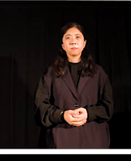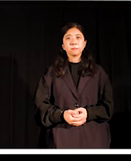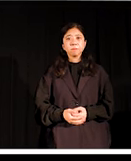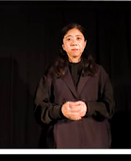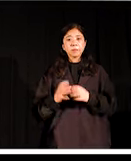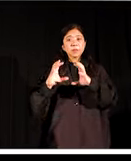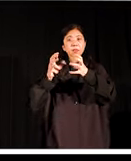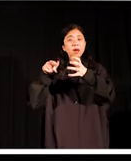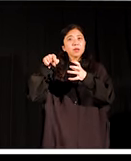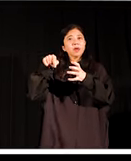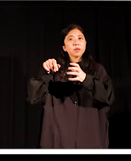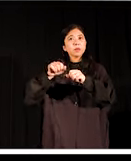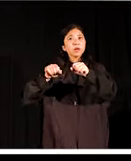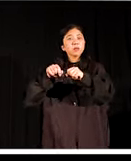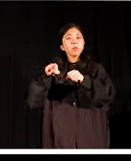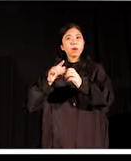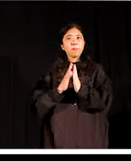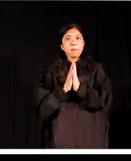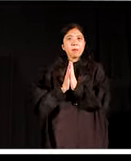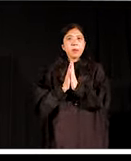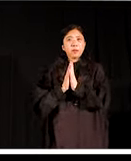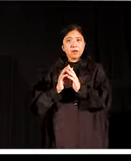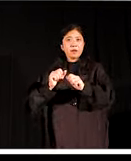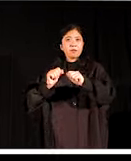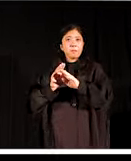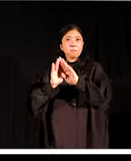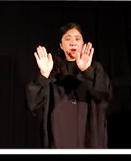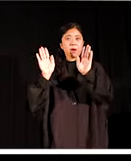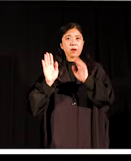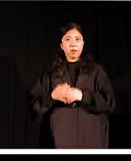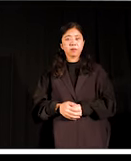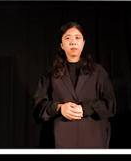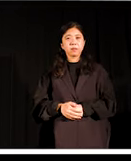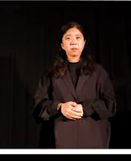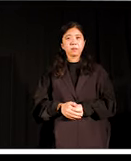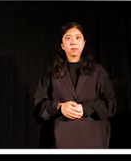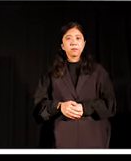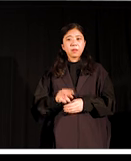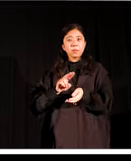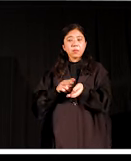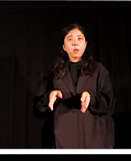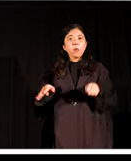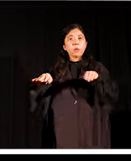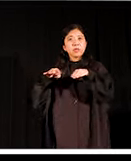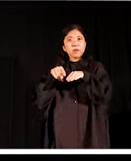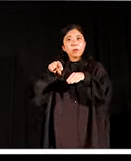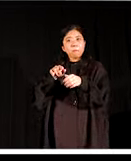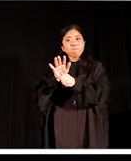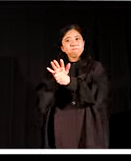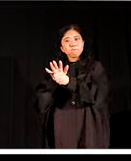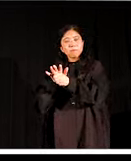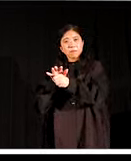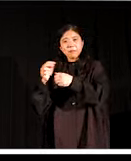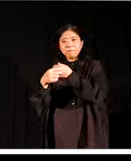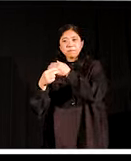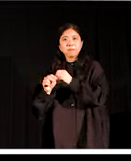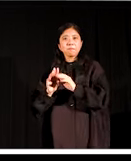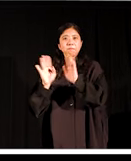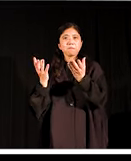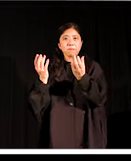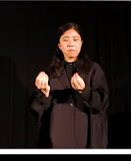の活動ですねミャンマーという国から活動を始めましたあのこちらの病院で医療活動を始めてあの実はミャンマー